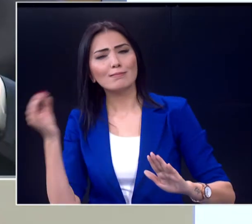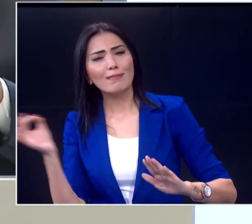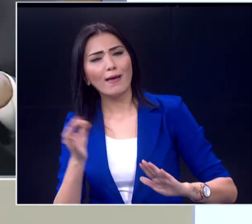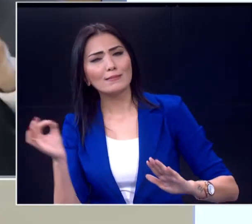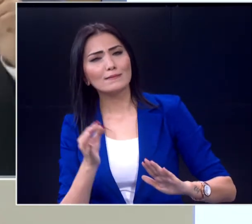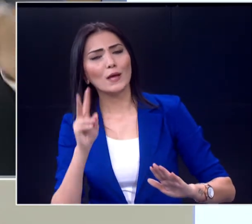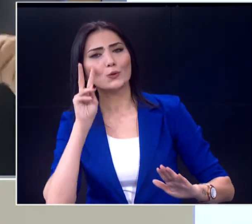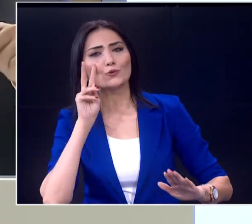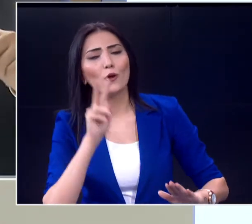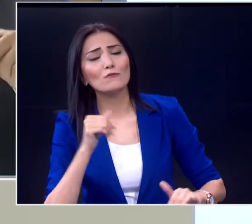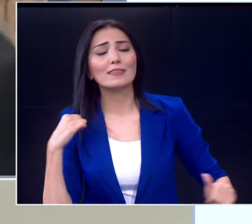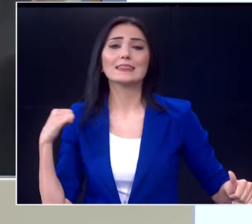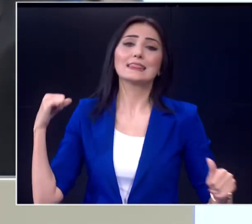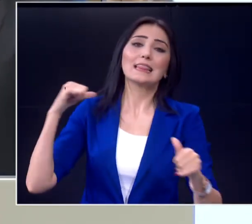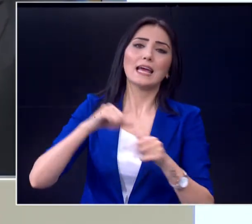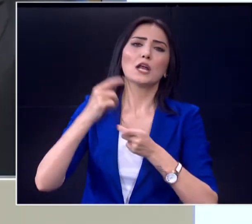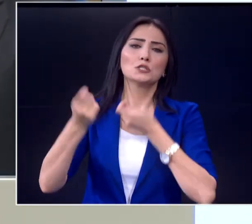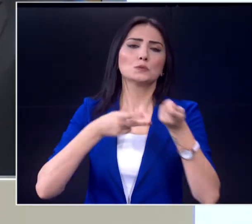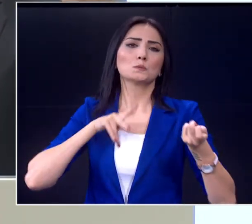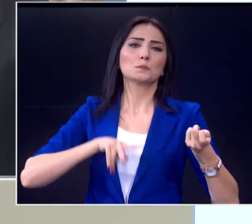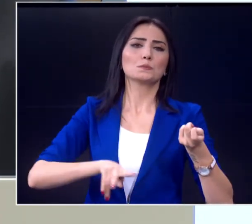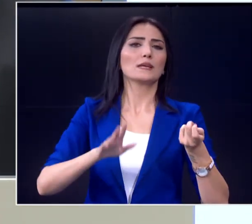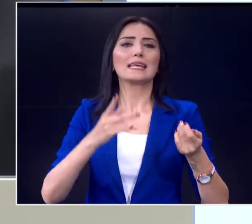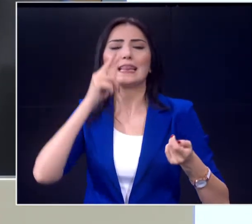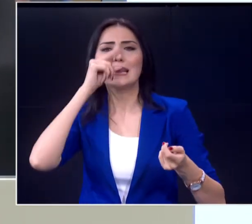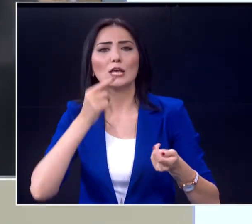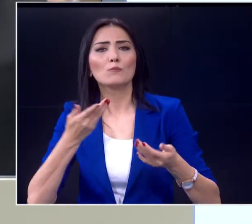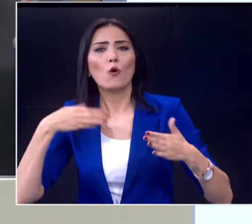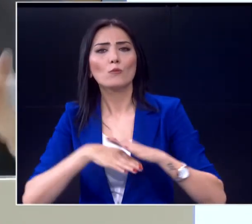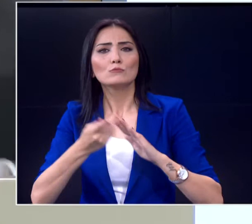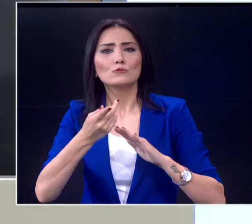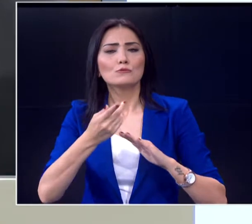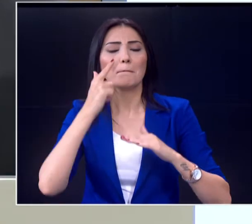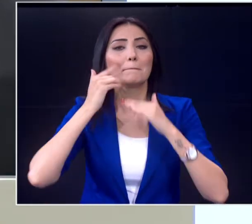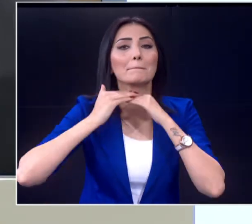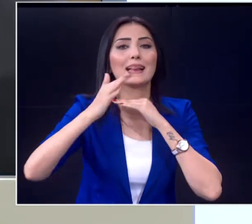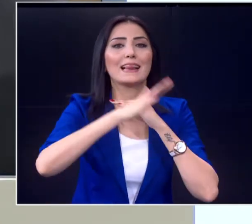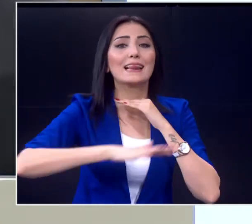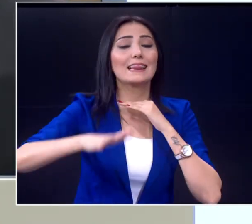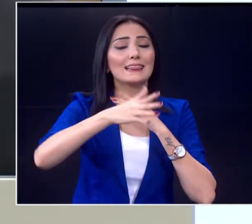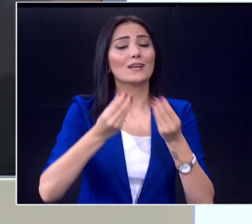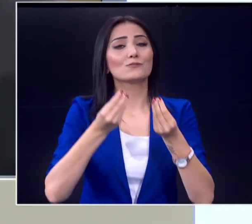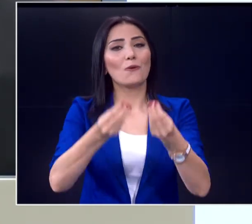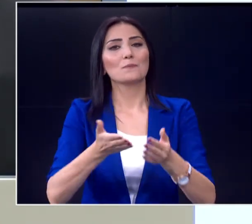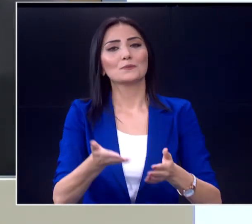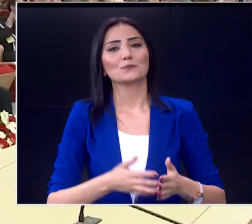görmüş ve tekrar işi yoluna koymuş. Kim koymuş? Millet koymuş.